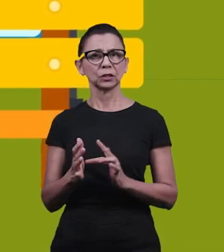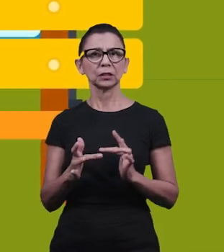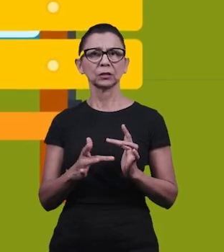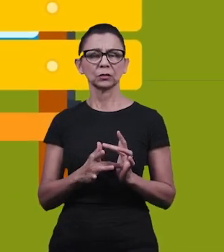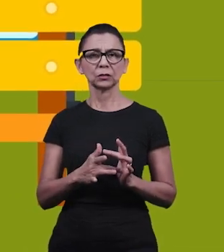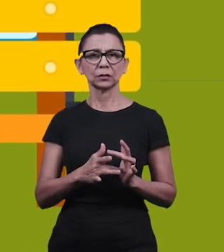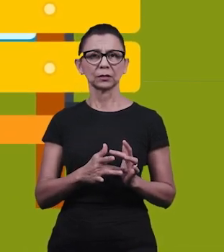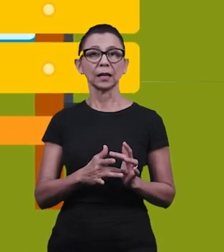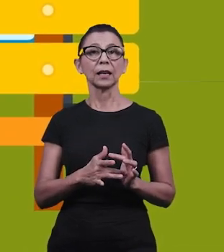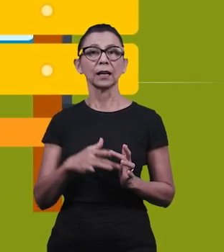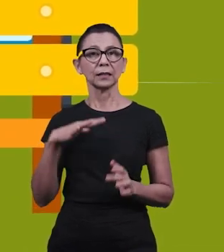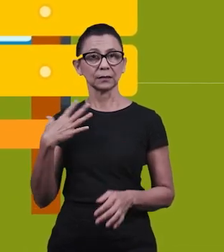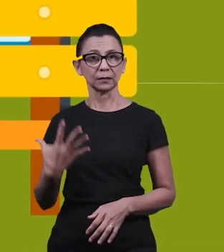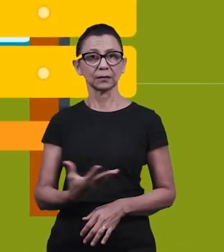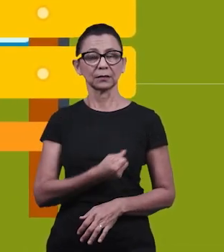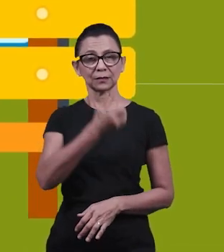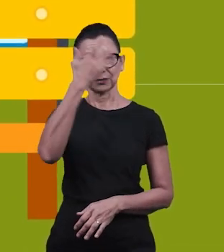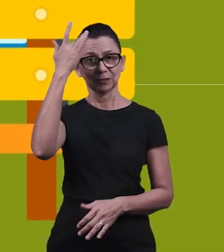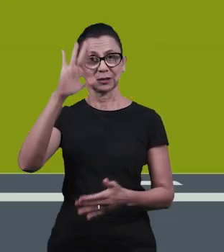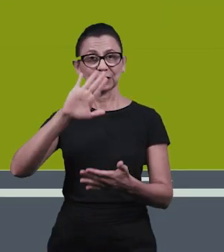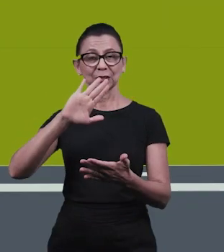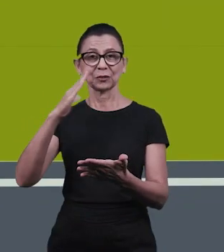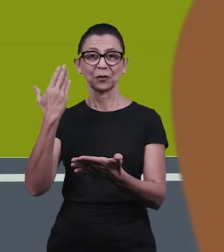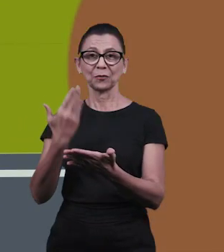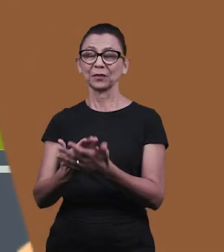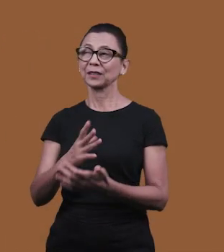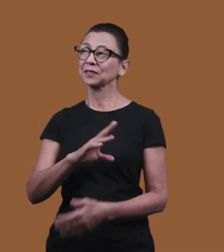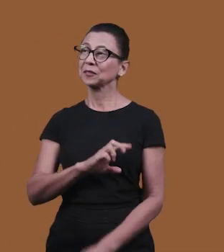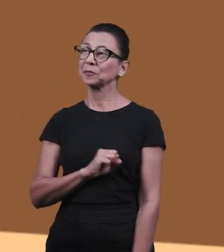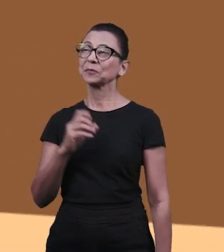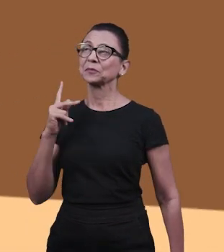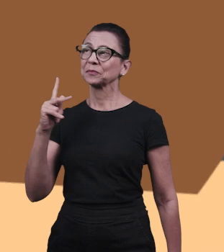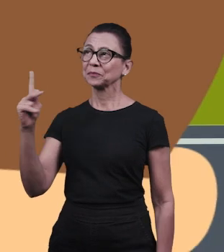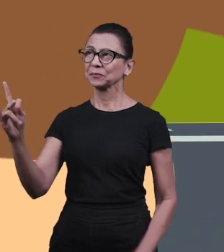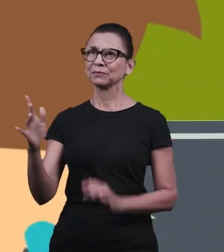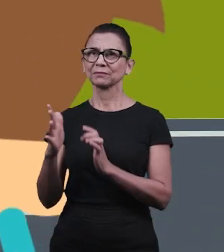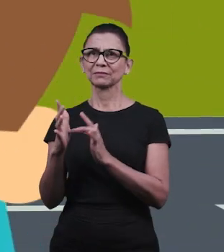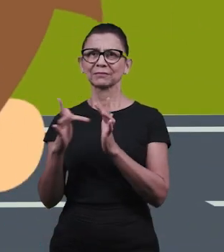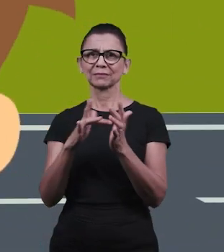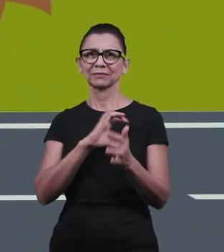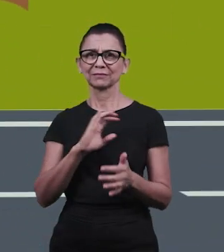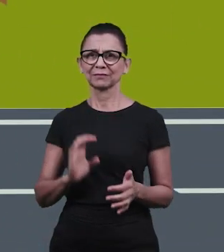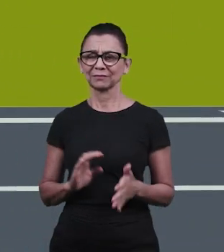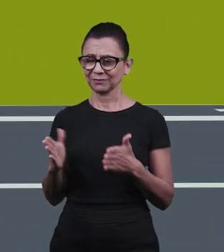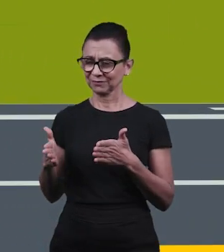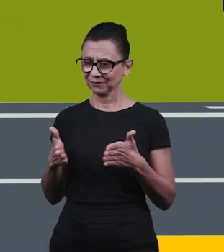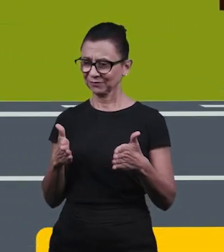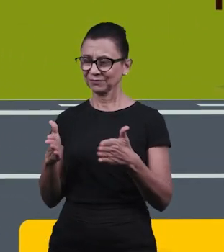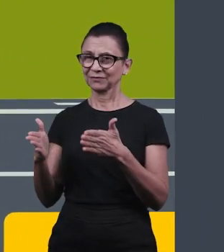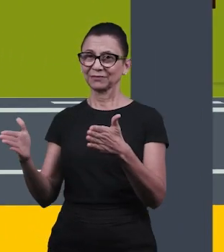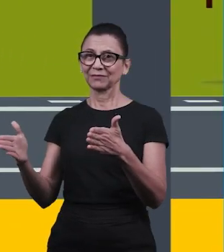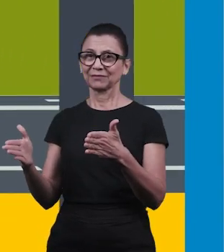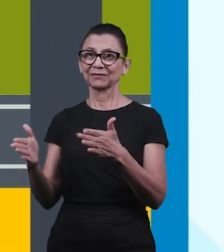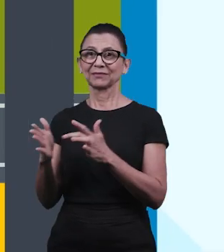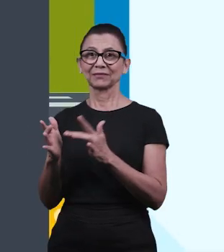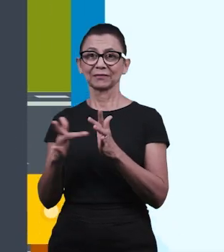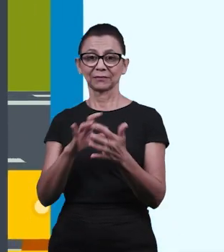уповает на Его любовь. Иисус Христос есть путь, Иисус Христос спас меня.